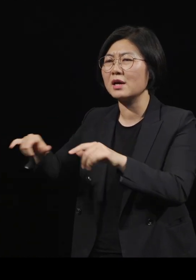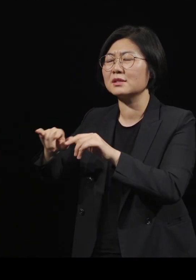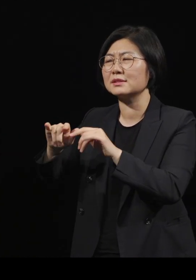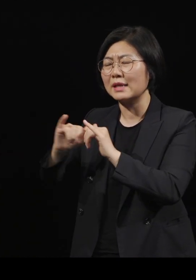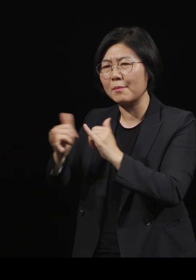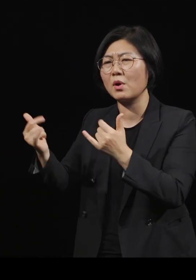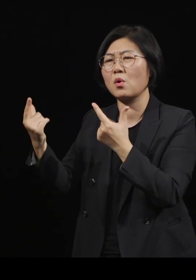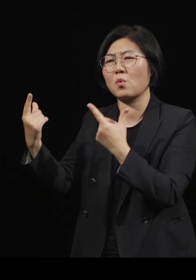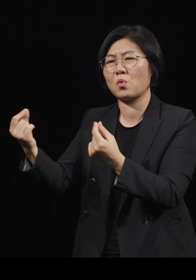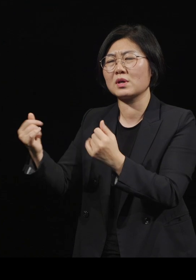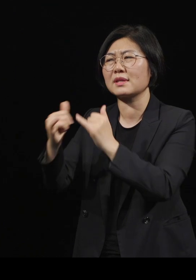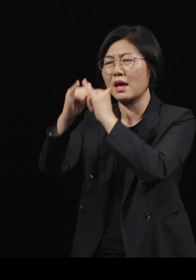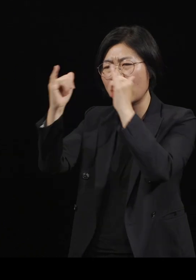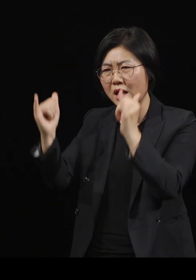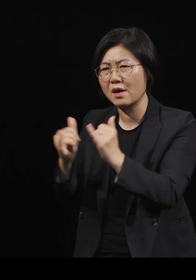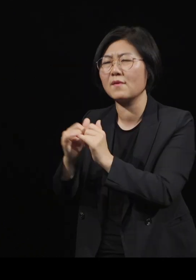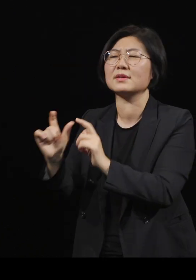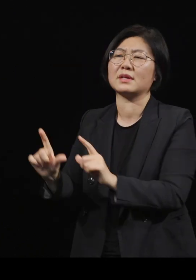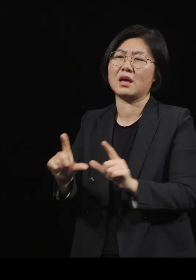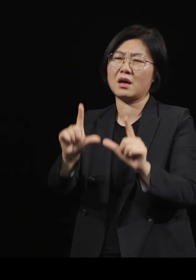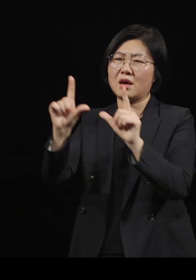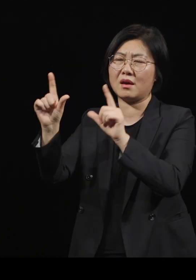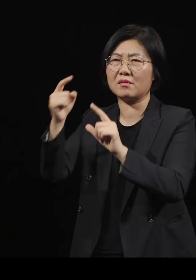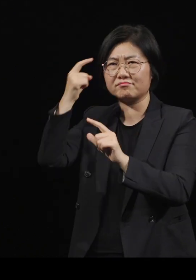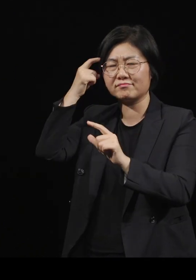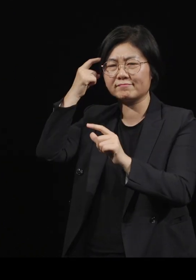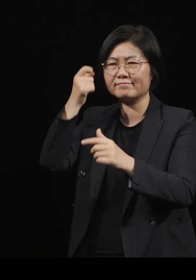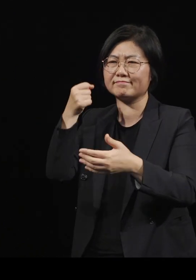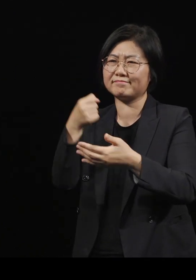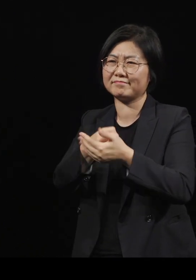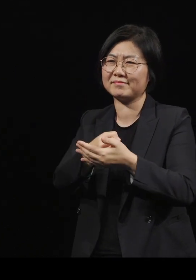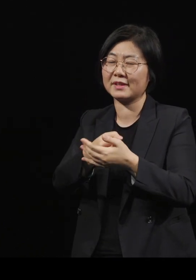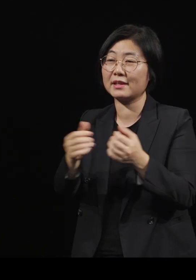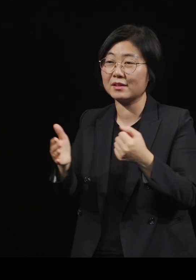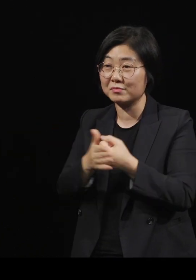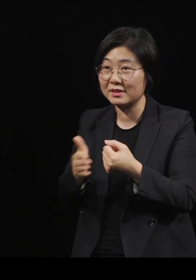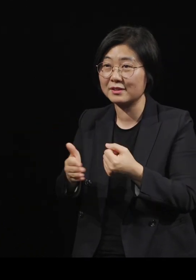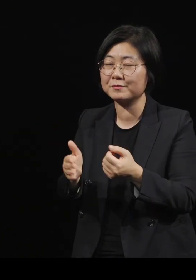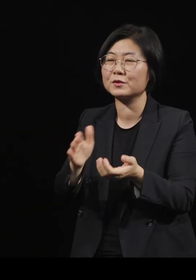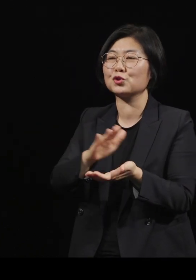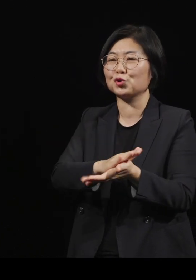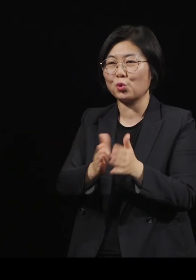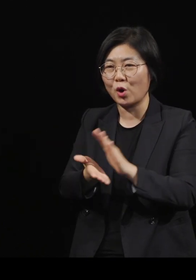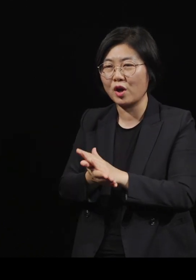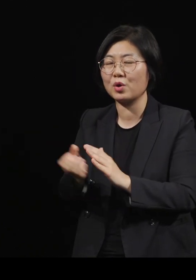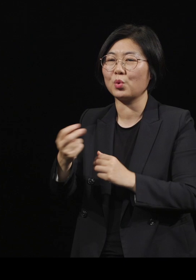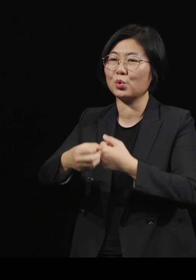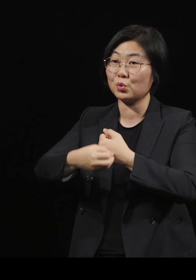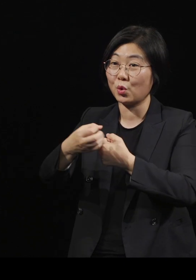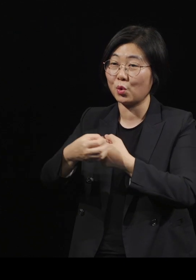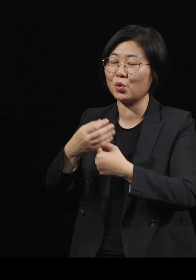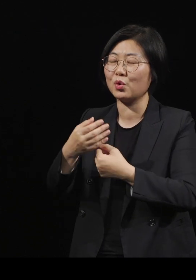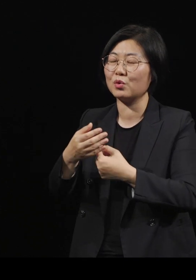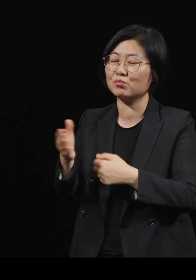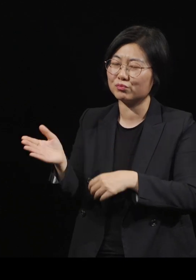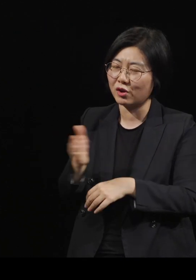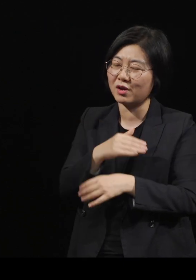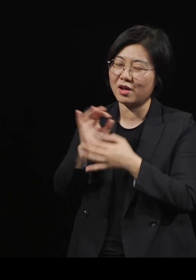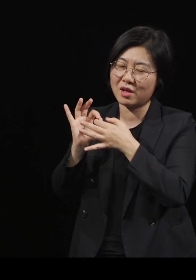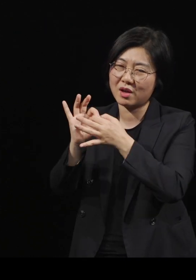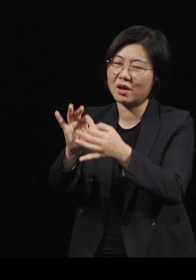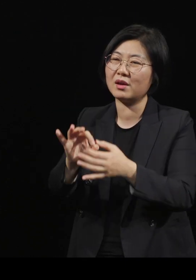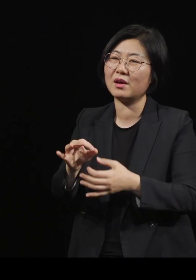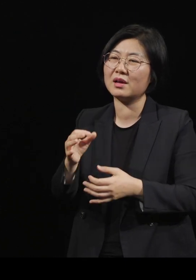함께인 사회에서 살아야 된다고 판단을 하셔서 유치원, 초등학교부터 쭉 일반